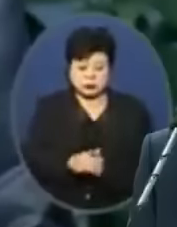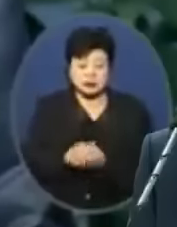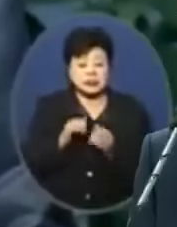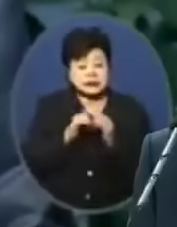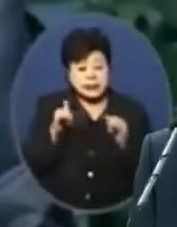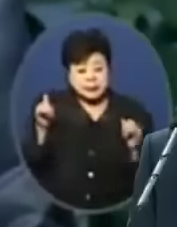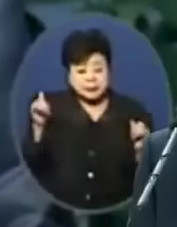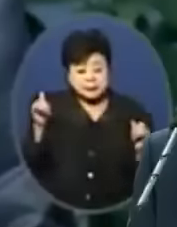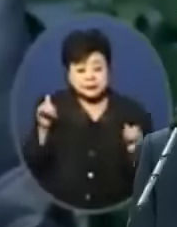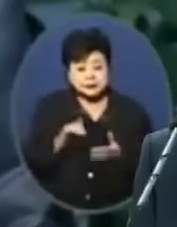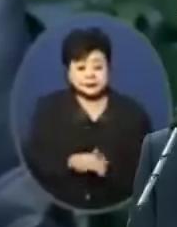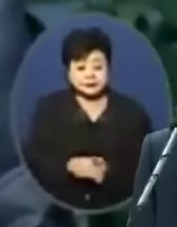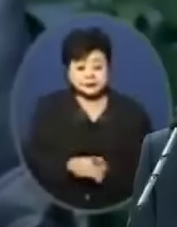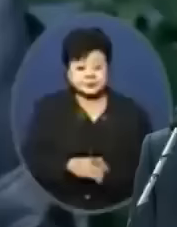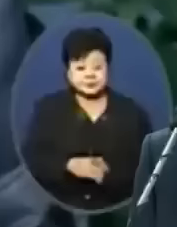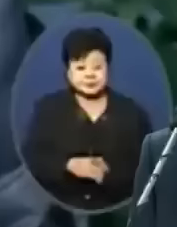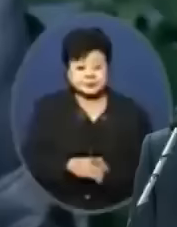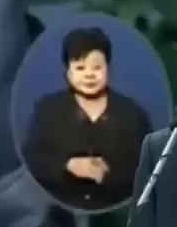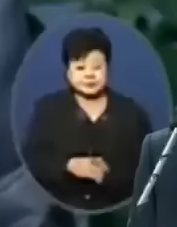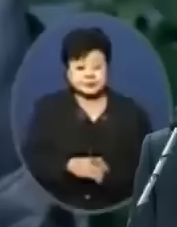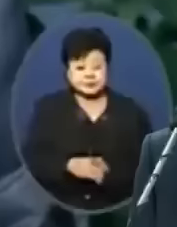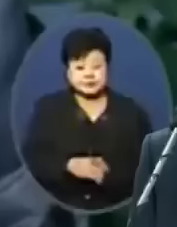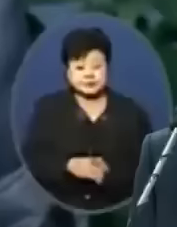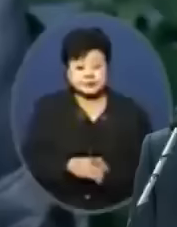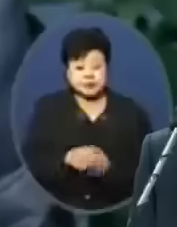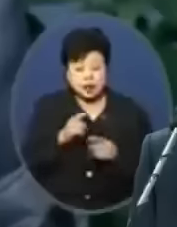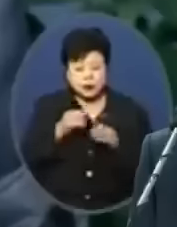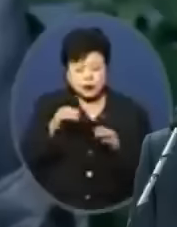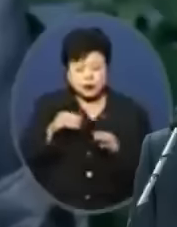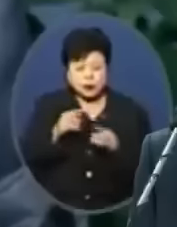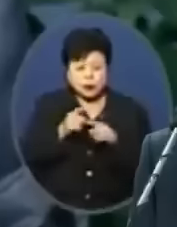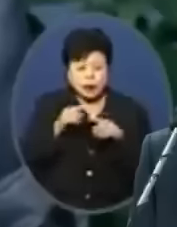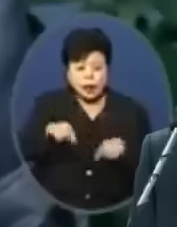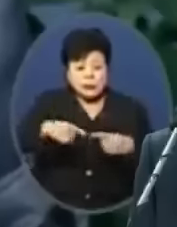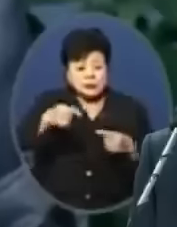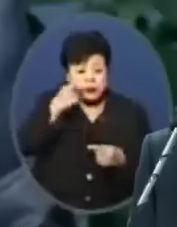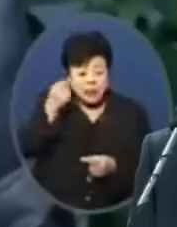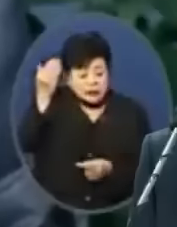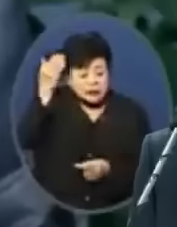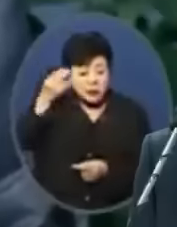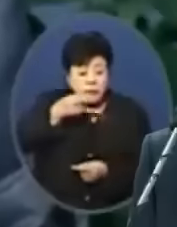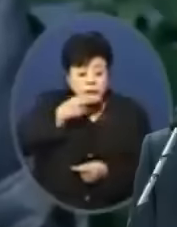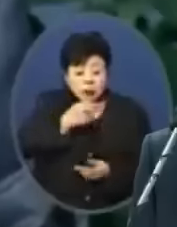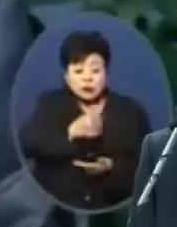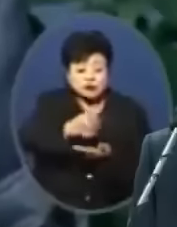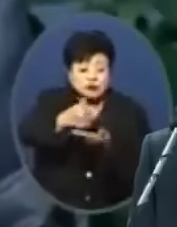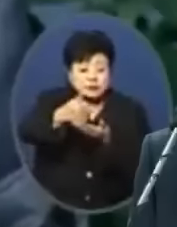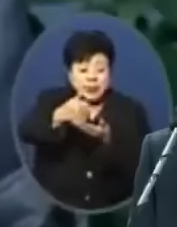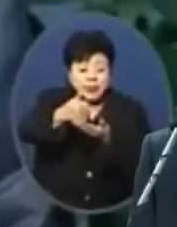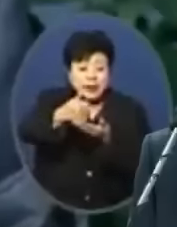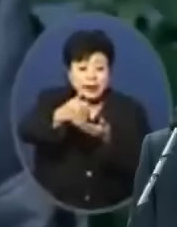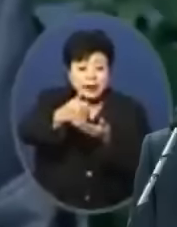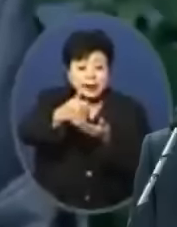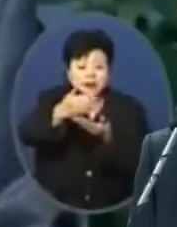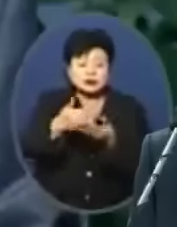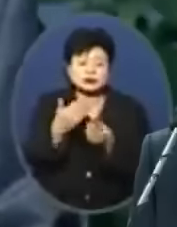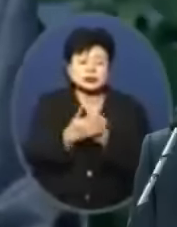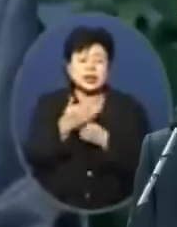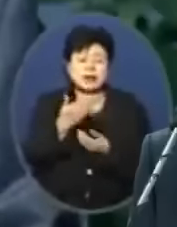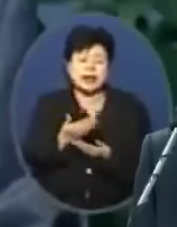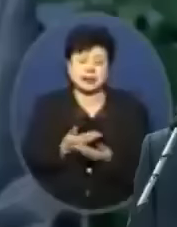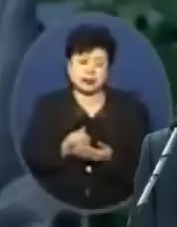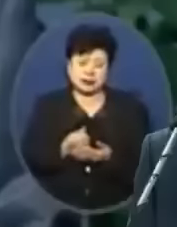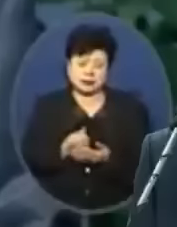사람은 교회에 출석하지 못하기 때문에 지식은 없지만은 주님의 주신 은혜는